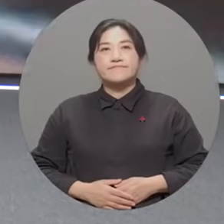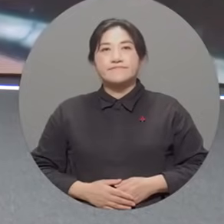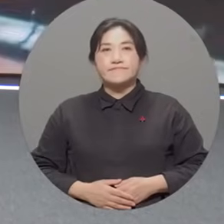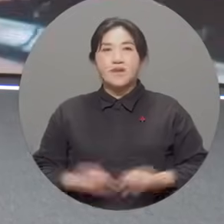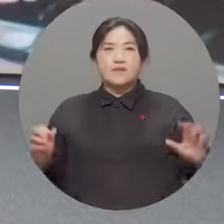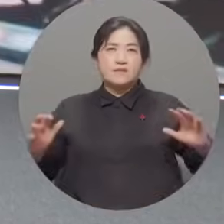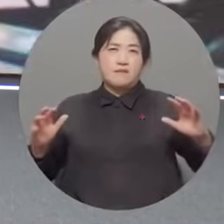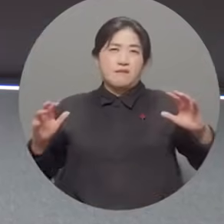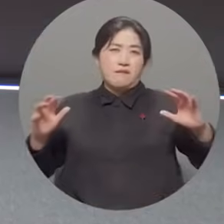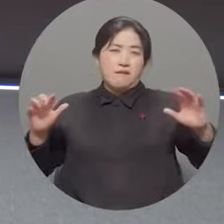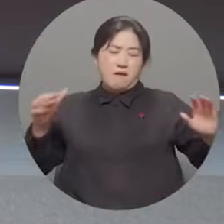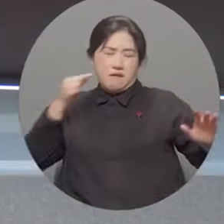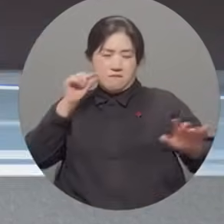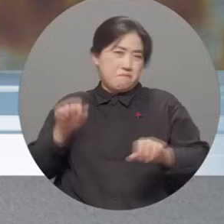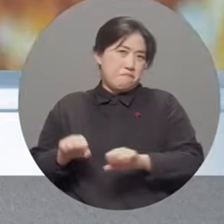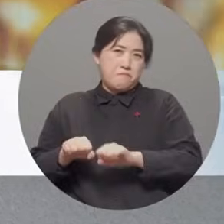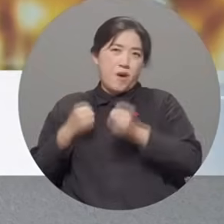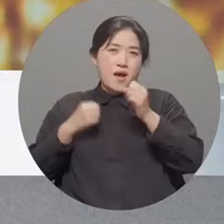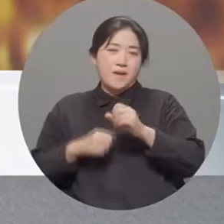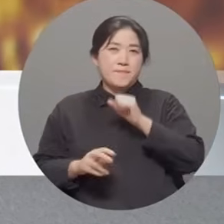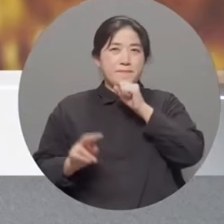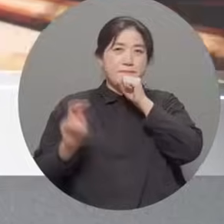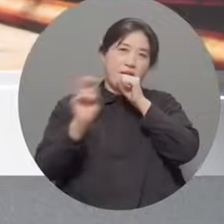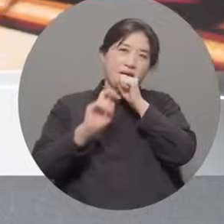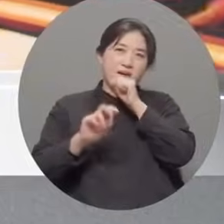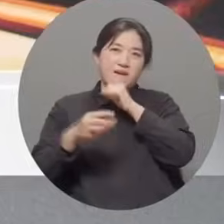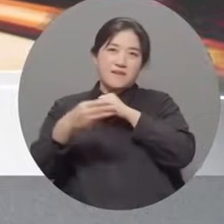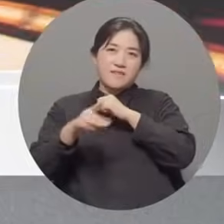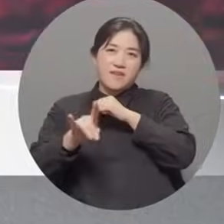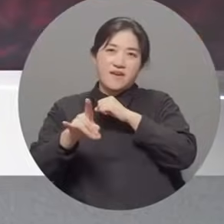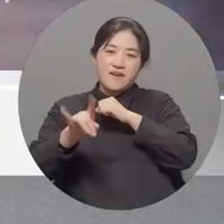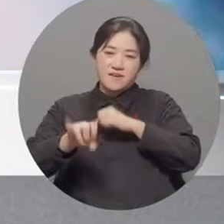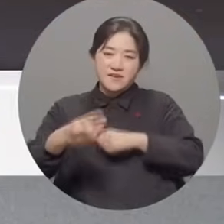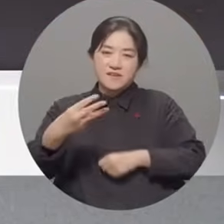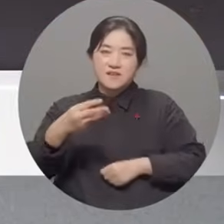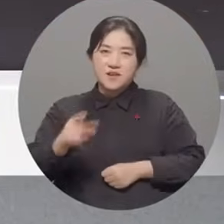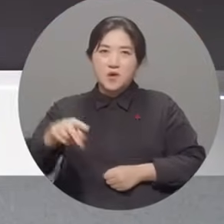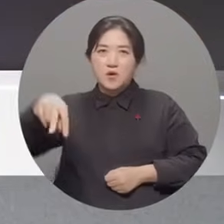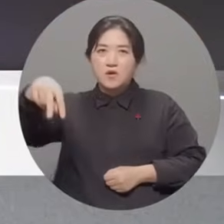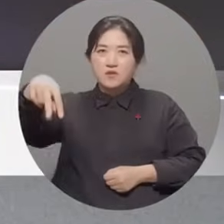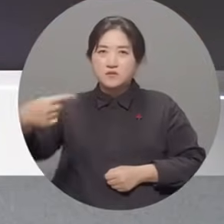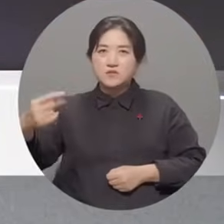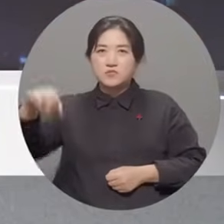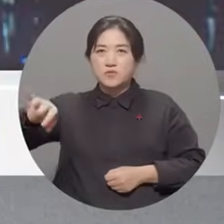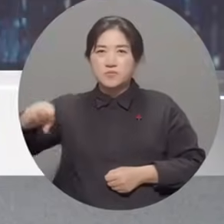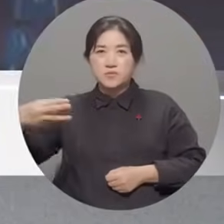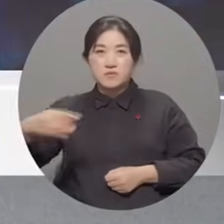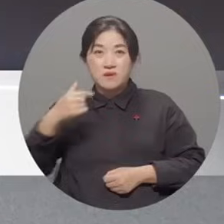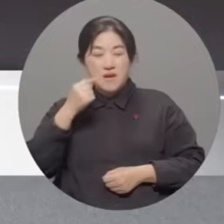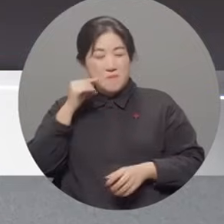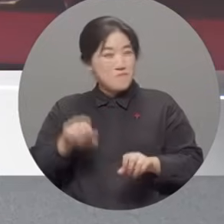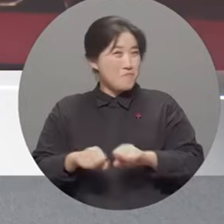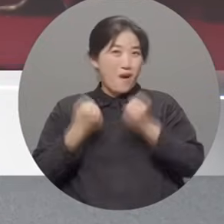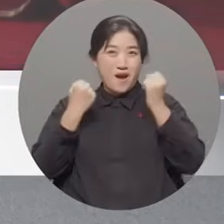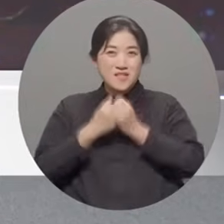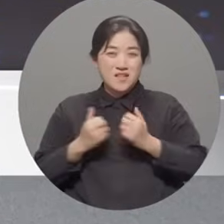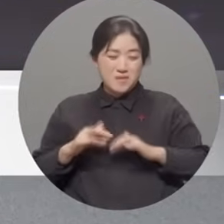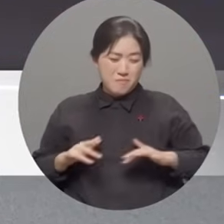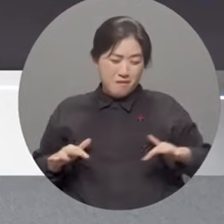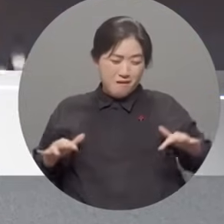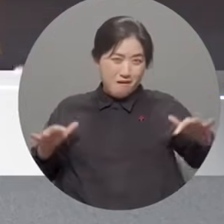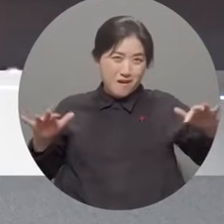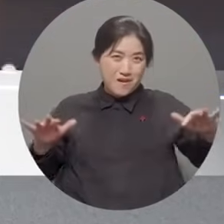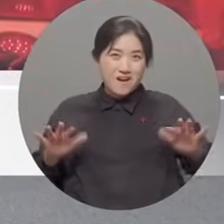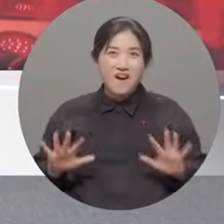전 세계에서 큰 인기를 끌고 있는 팝가수 테일러 스위프트입니다. 얼마나 인기가 많은지 공연장에 모인 팬들의